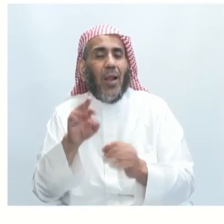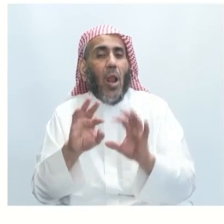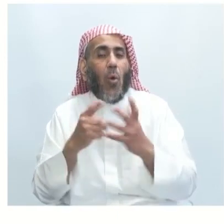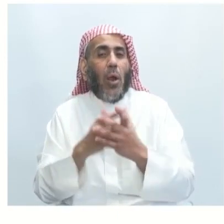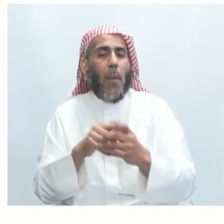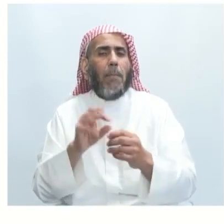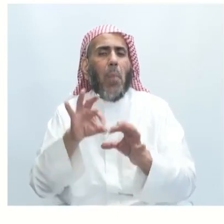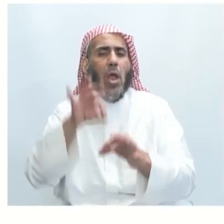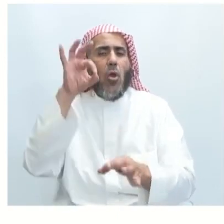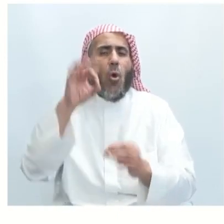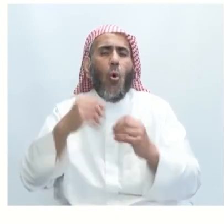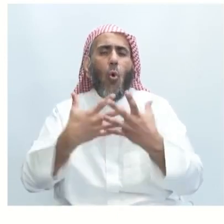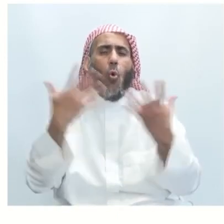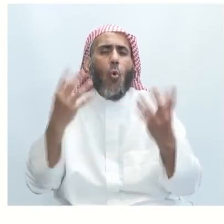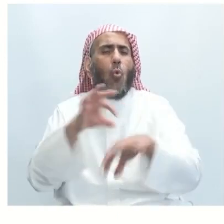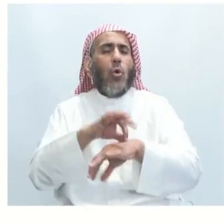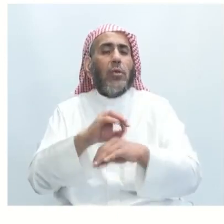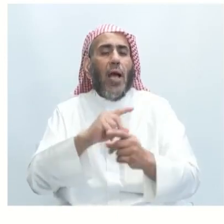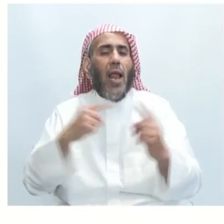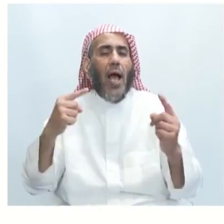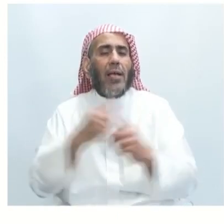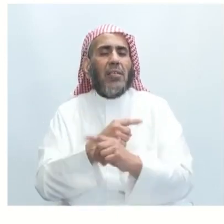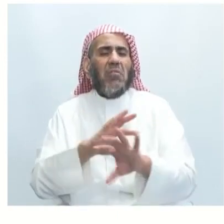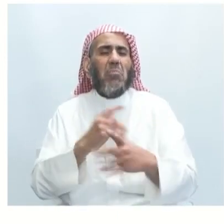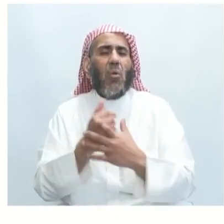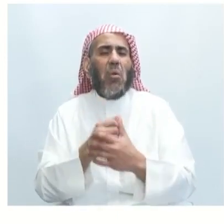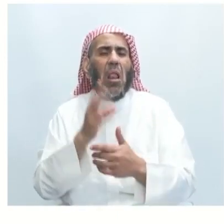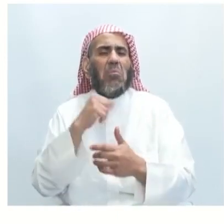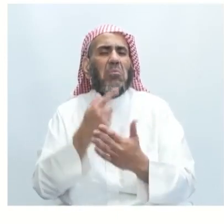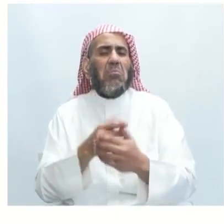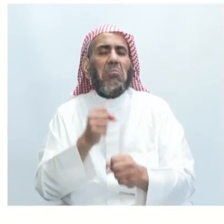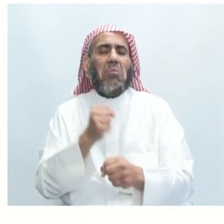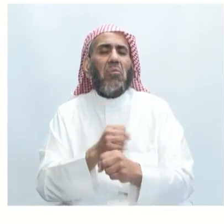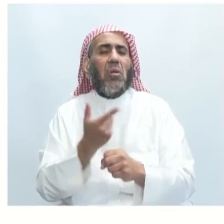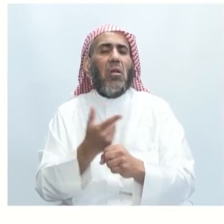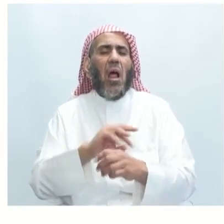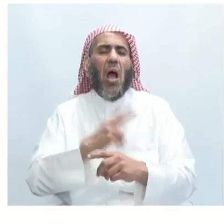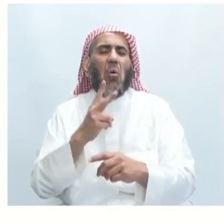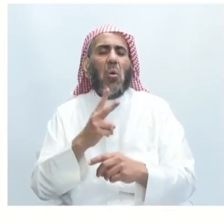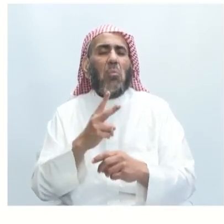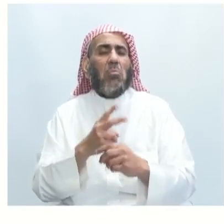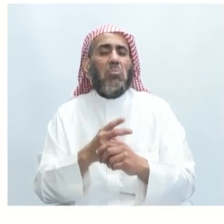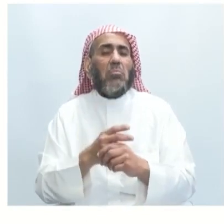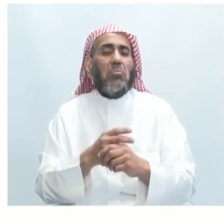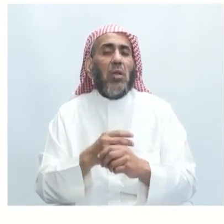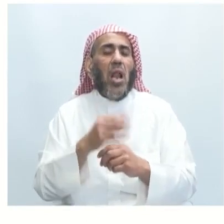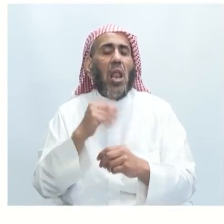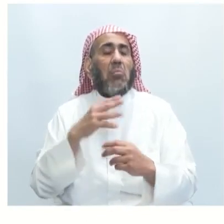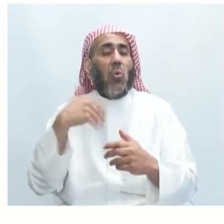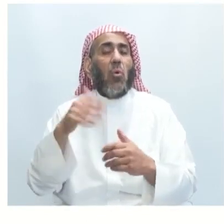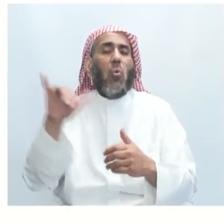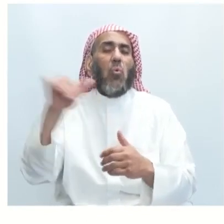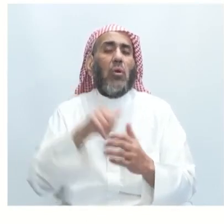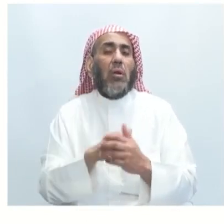كان بين جموع من الناس على عكس فيما لو لم كنتم تنتظرون او لم كنتم لم تتوقعوا